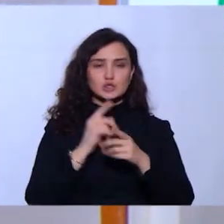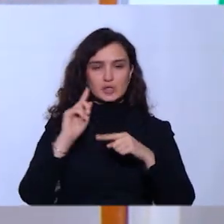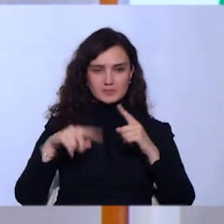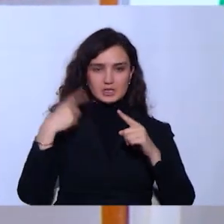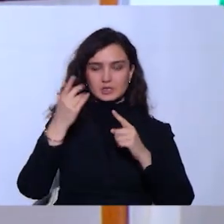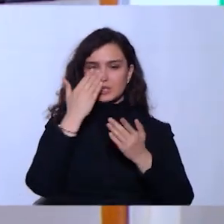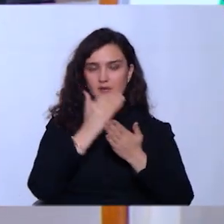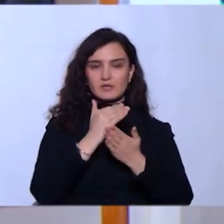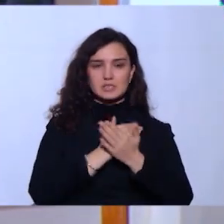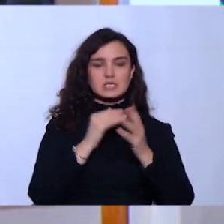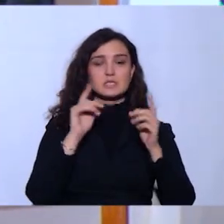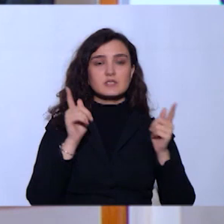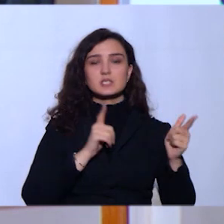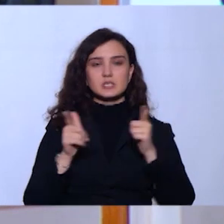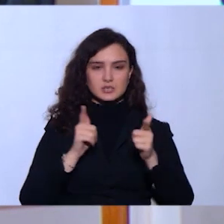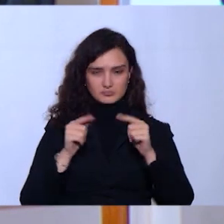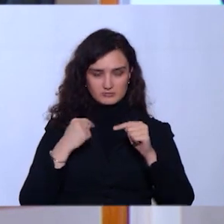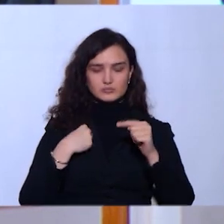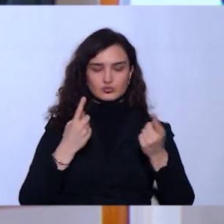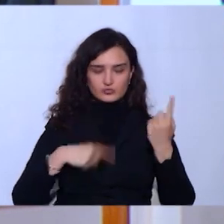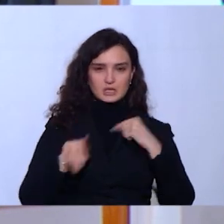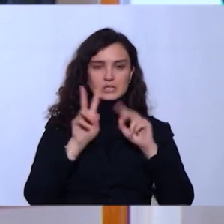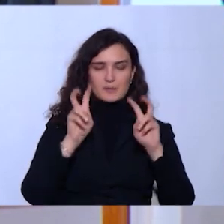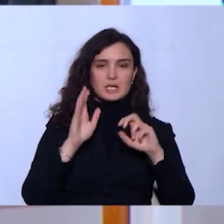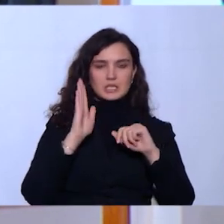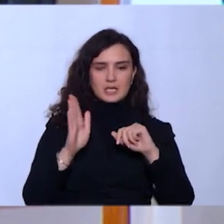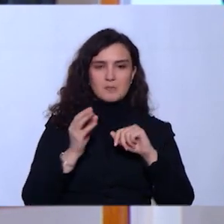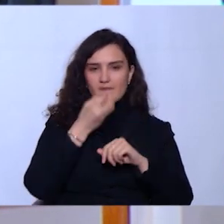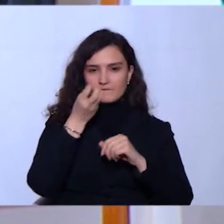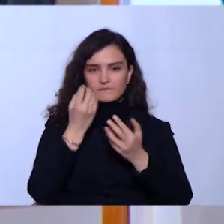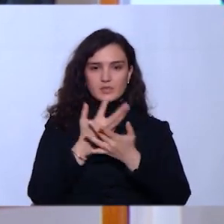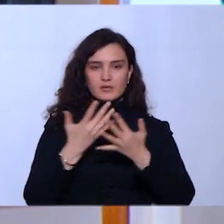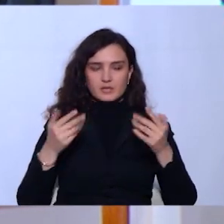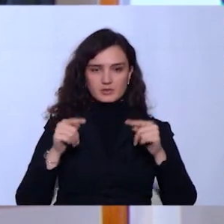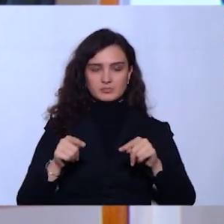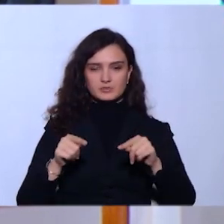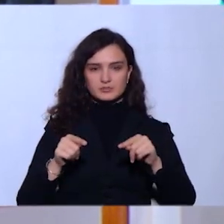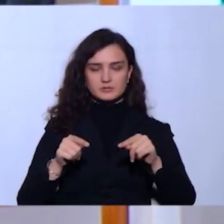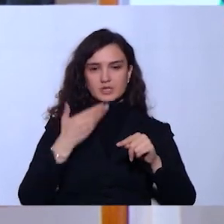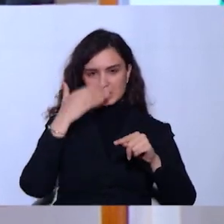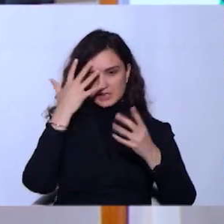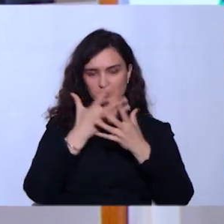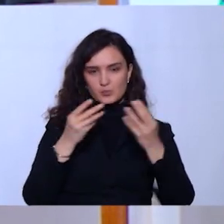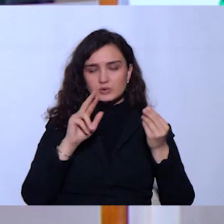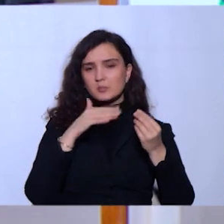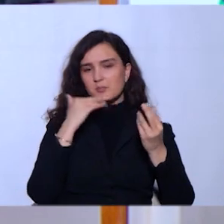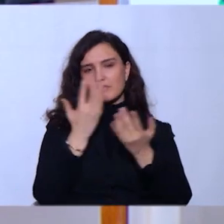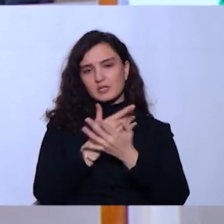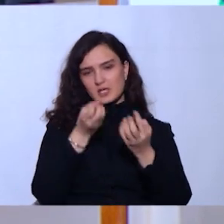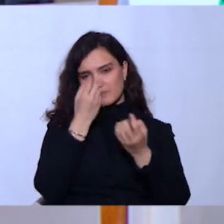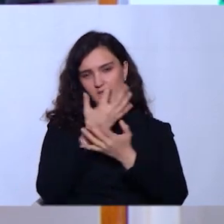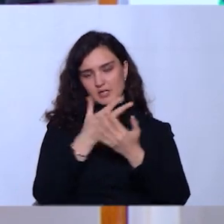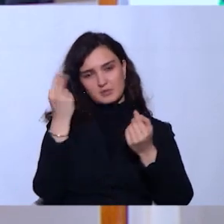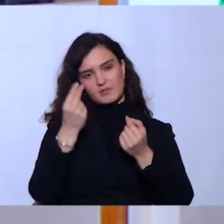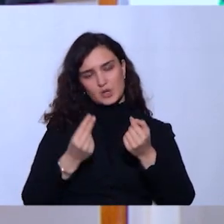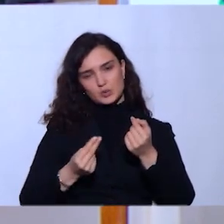შემდეგი გაკვეთილისთვის ჩვენი თემა იქნება ყვავილები. გაზაფხულია და ბევრნაირი ყვავილები